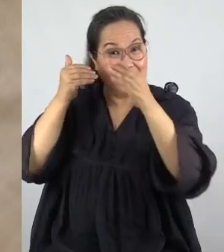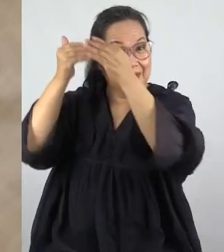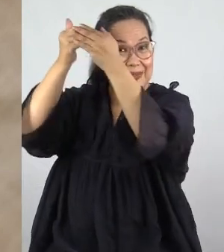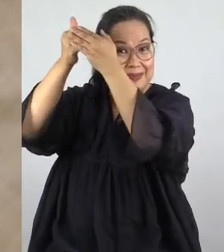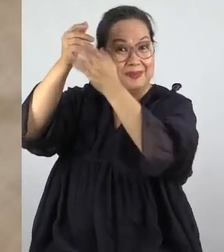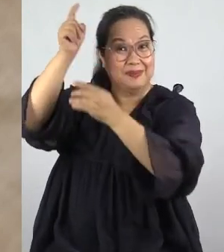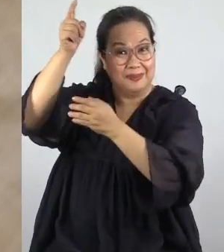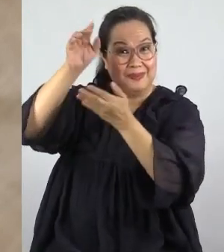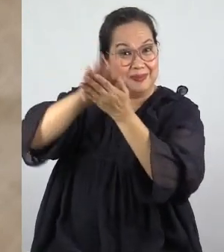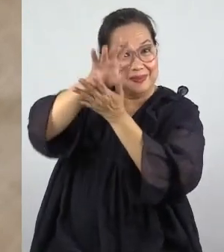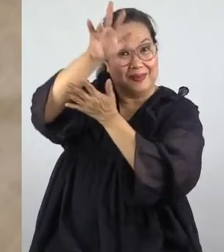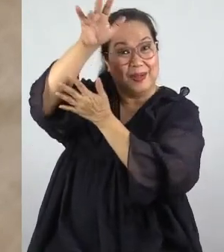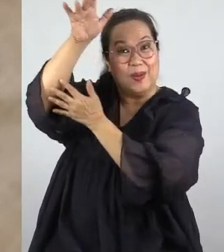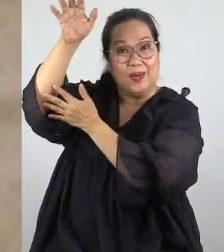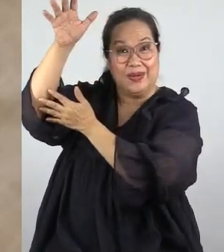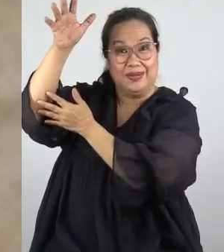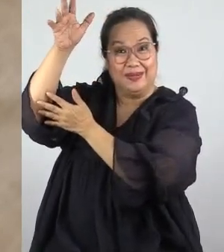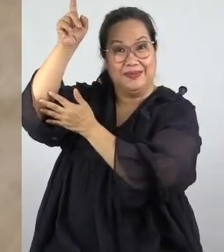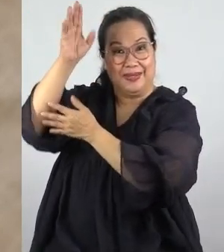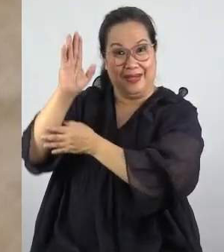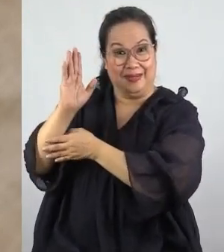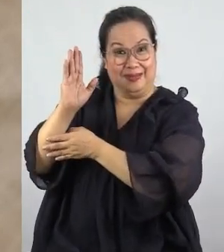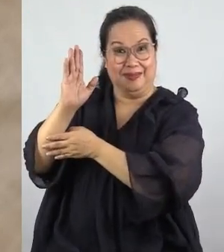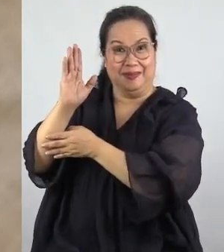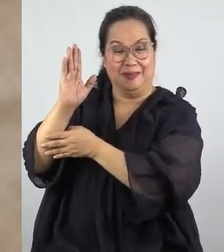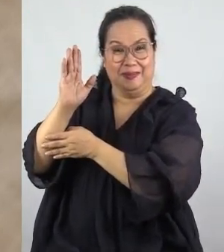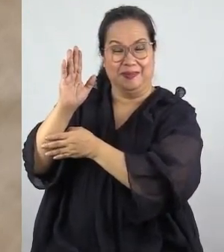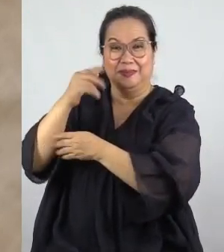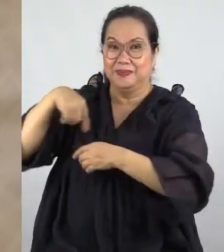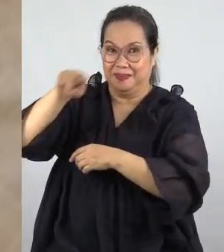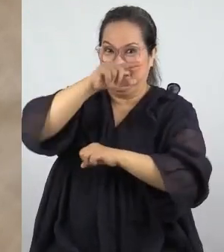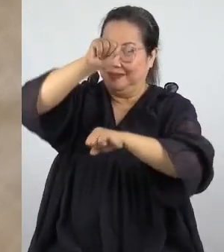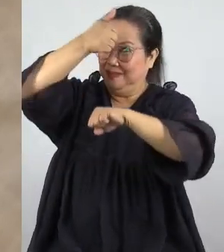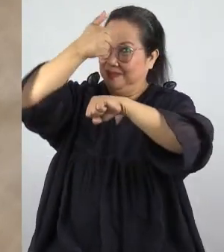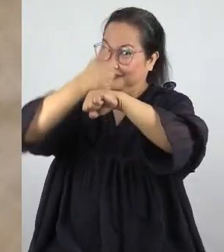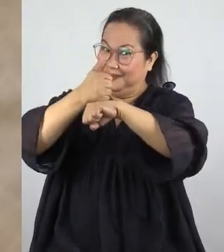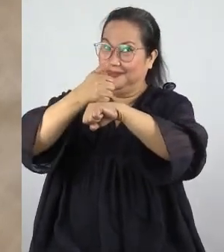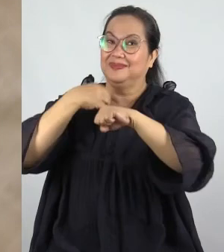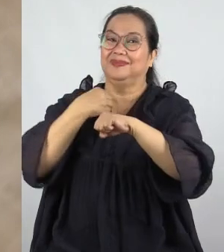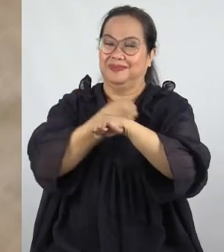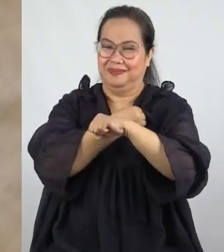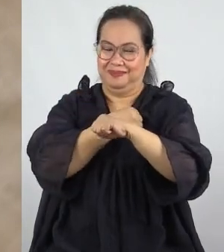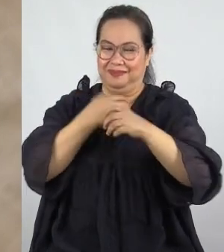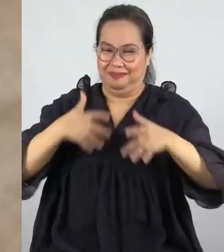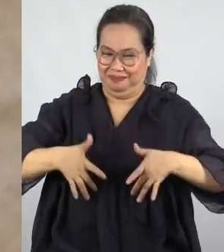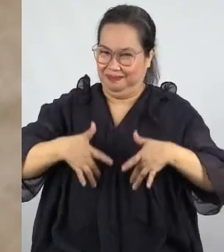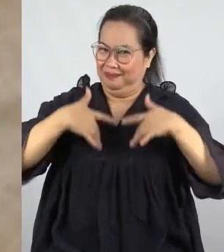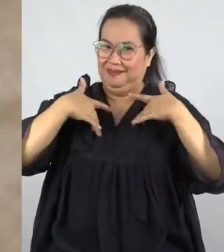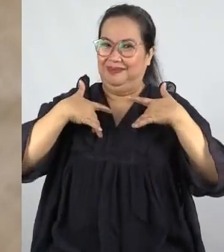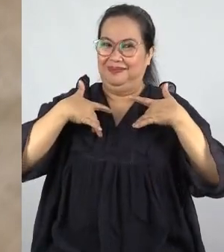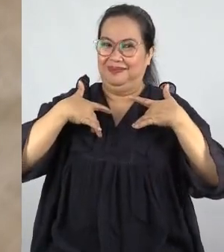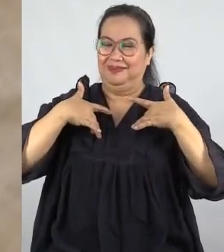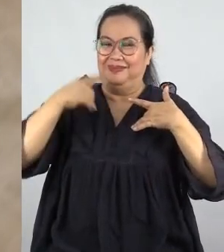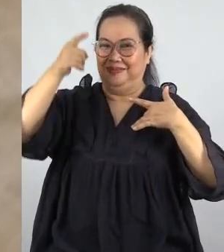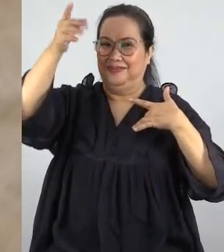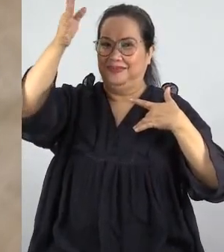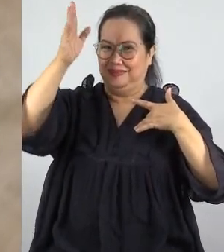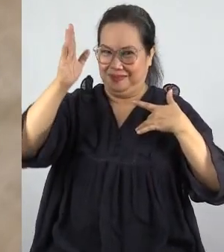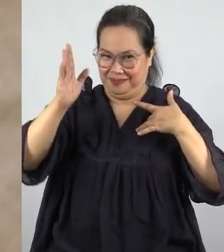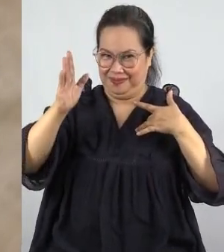Kanyang kaluwalhatian. Itatag natin ang ating buong buhay sa